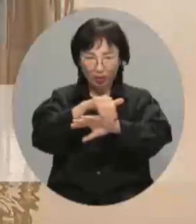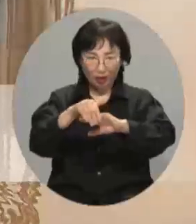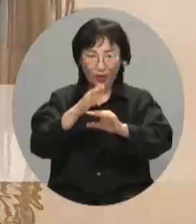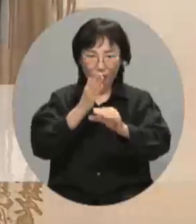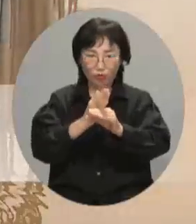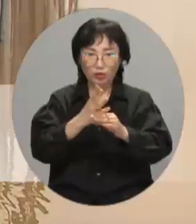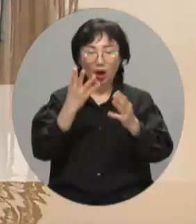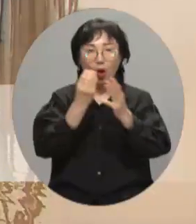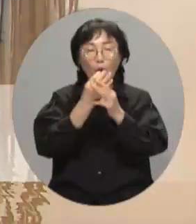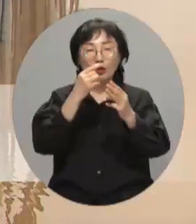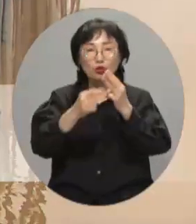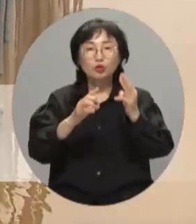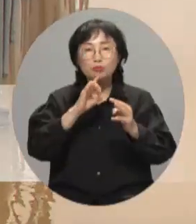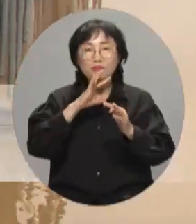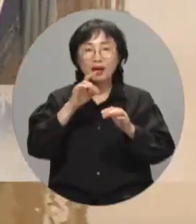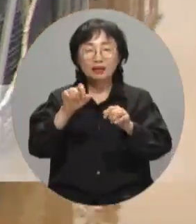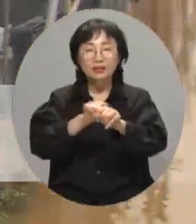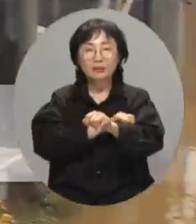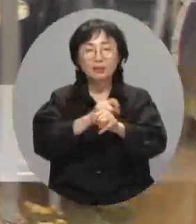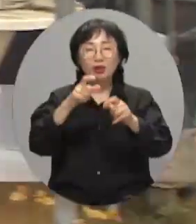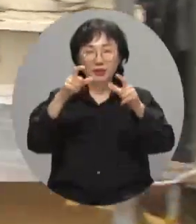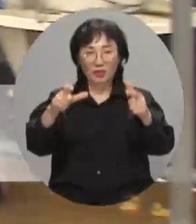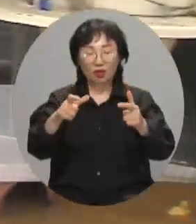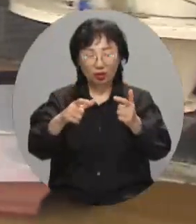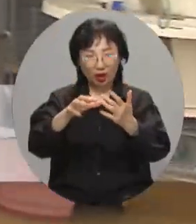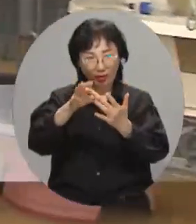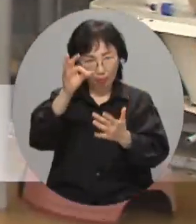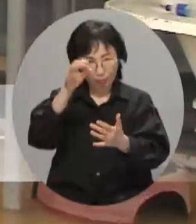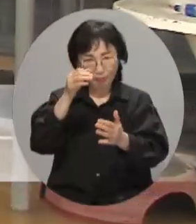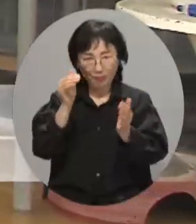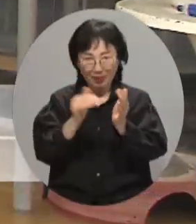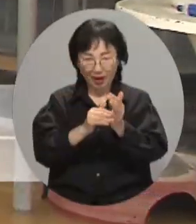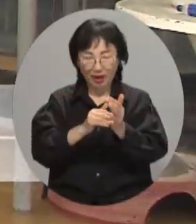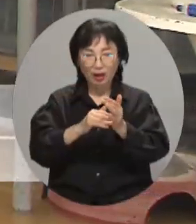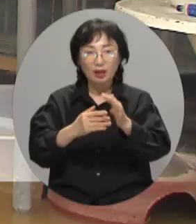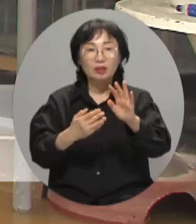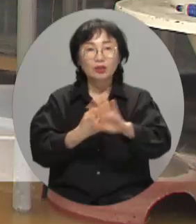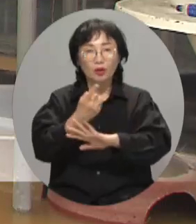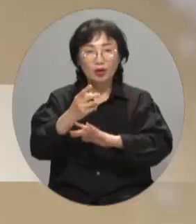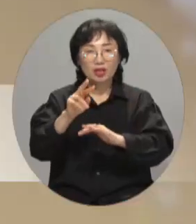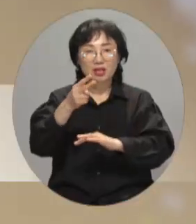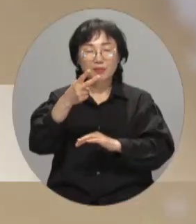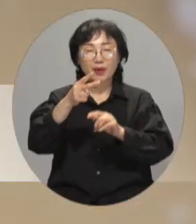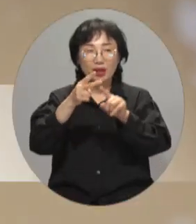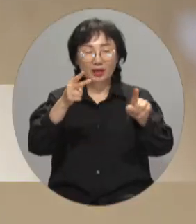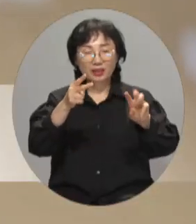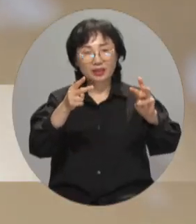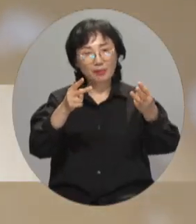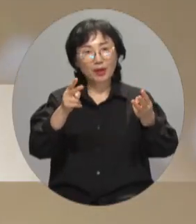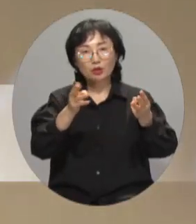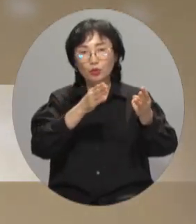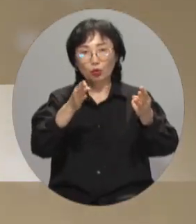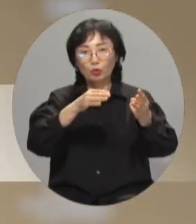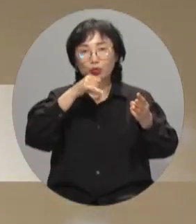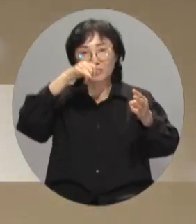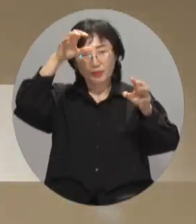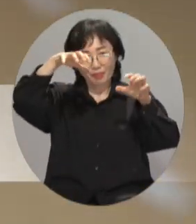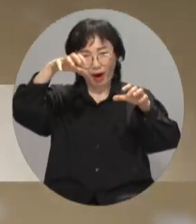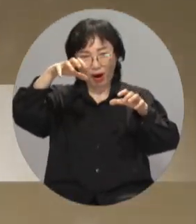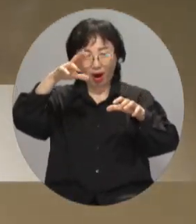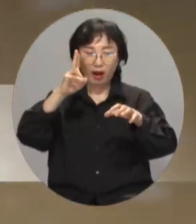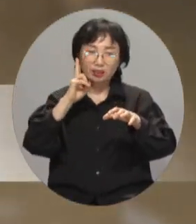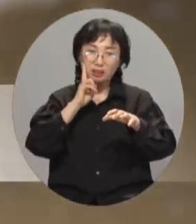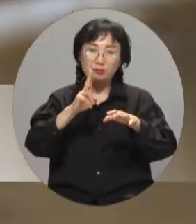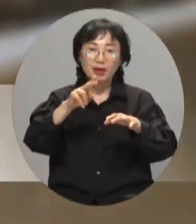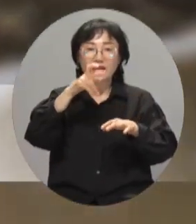전북은 완주 군만 특별 재난 지역으로 선정됐을뿐 지난주 200에서 300mm 이상의 포구가 쏟아져 큰